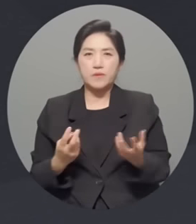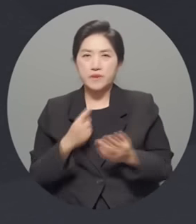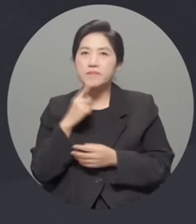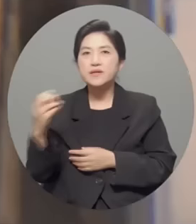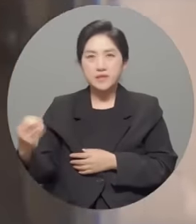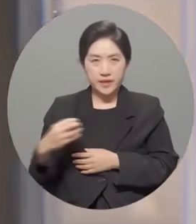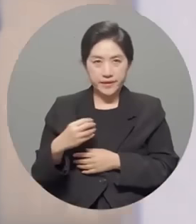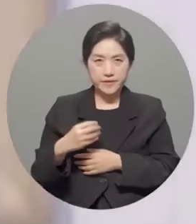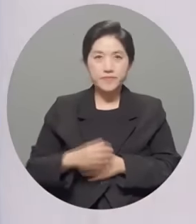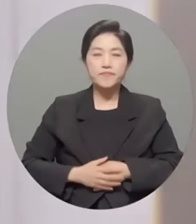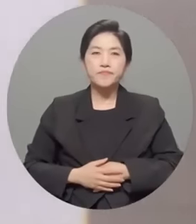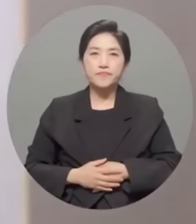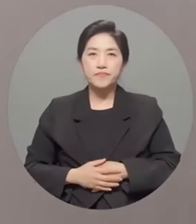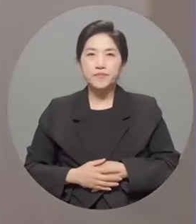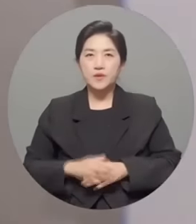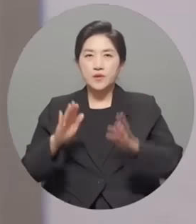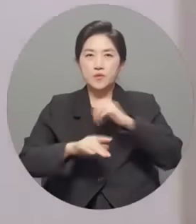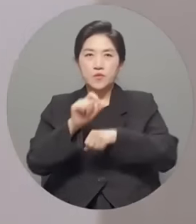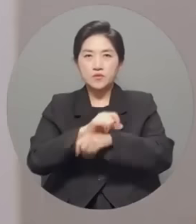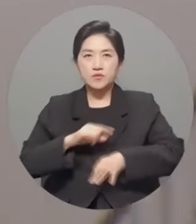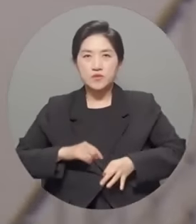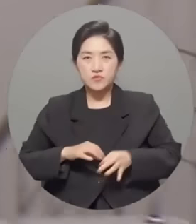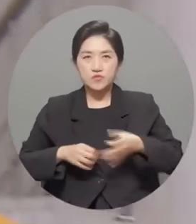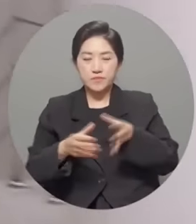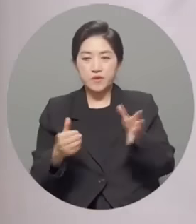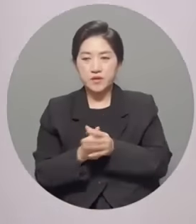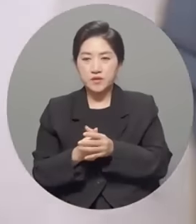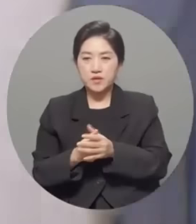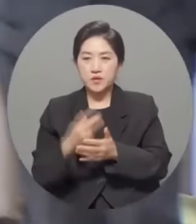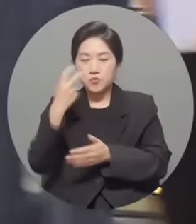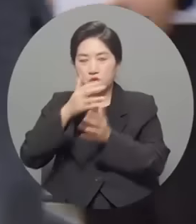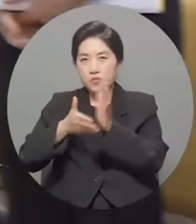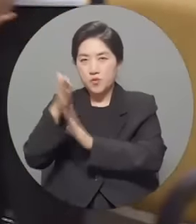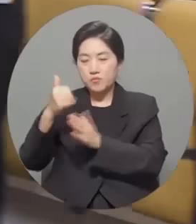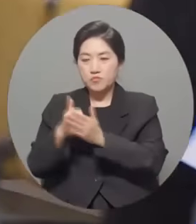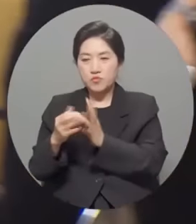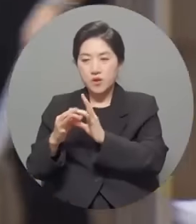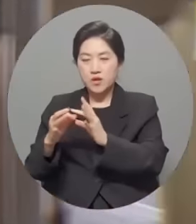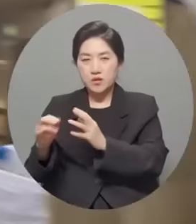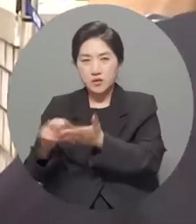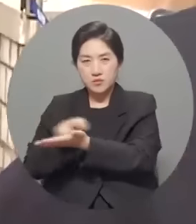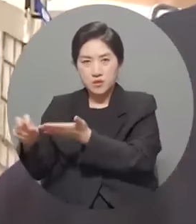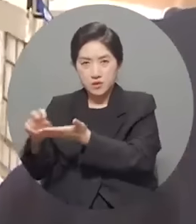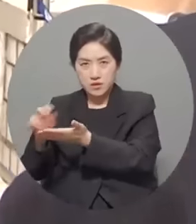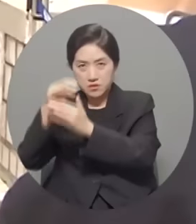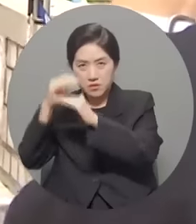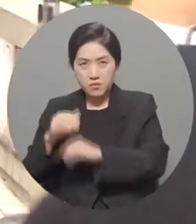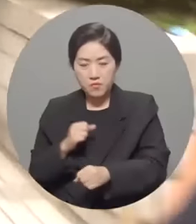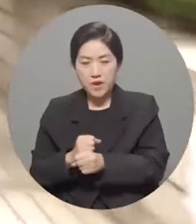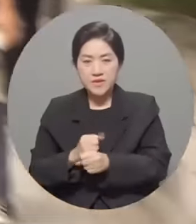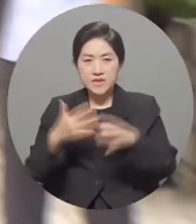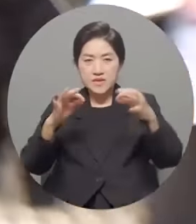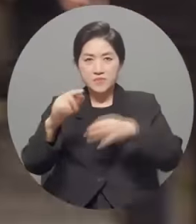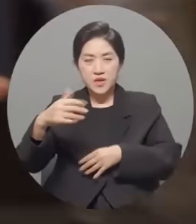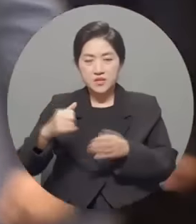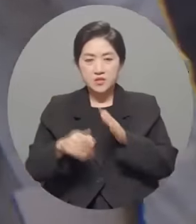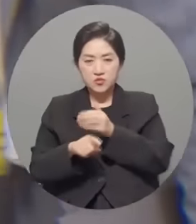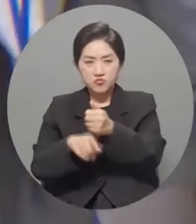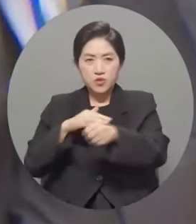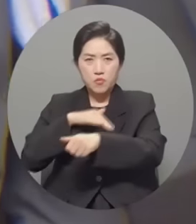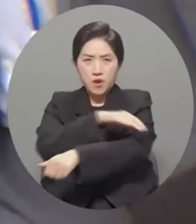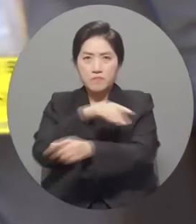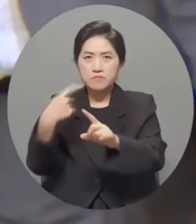말했습니다. 공수처는 조사본부 관계자들의 휴대전화에서 김관진 전 장관의 수사 외압 사건처럼 될 수